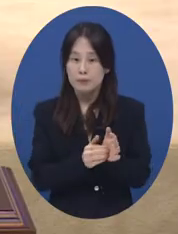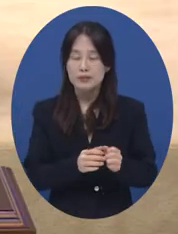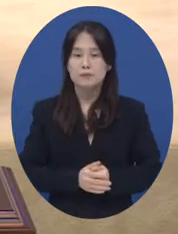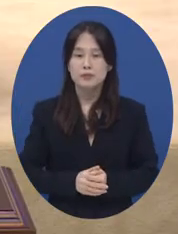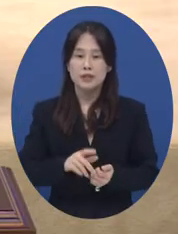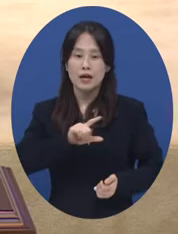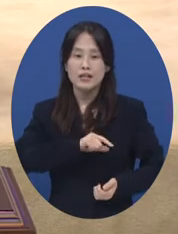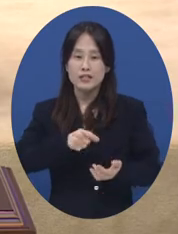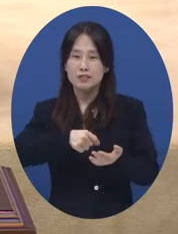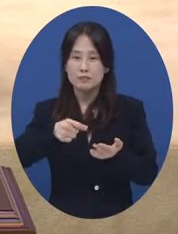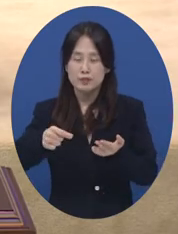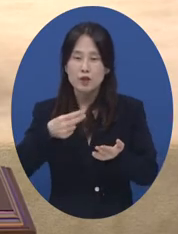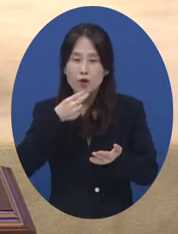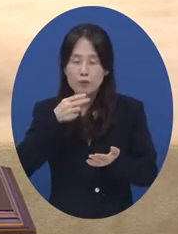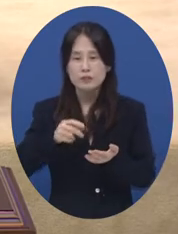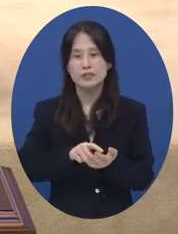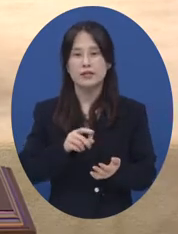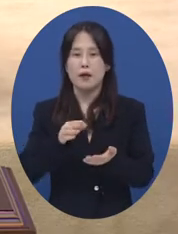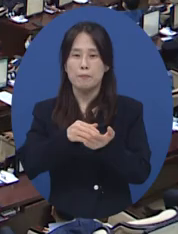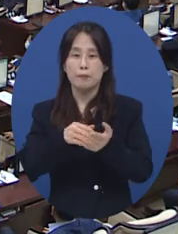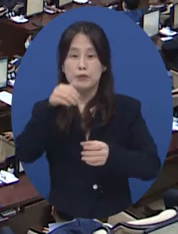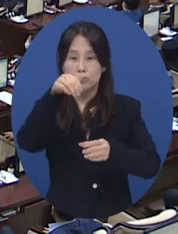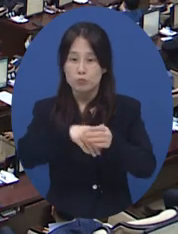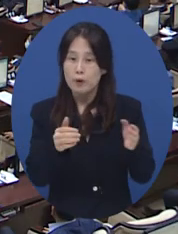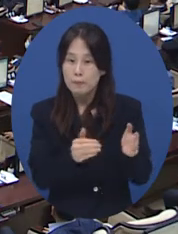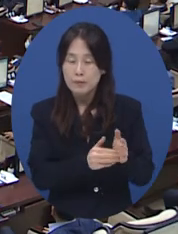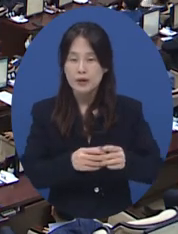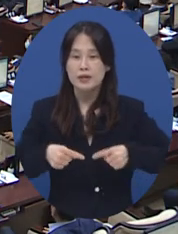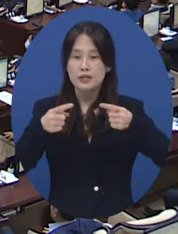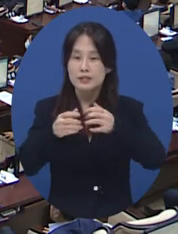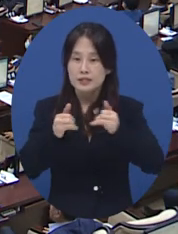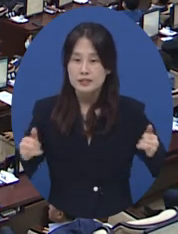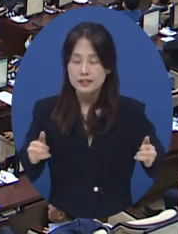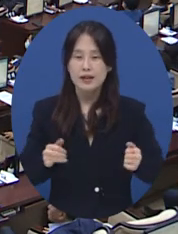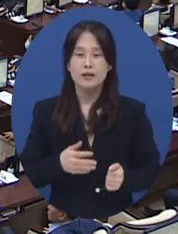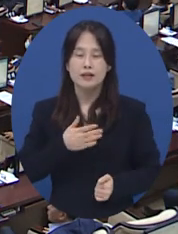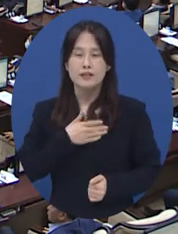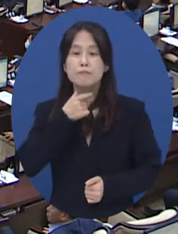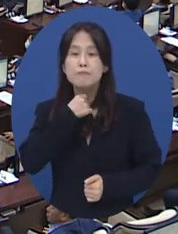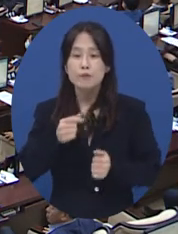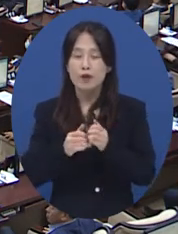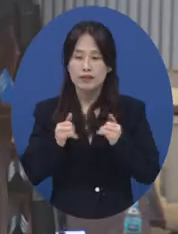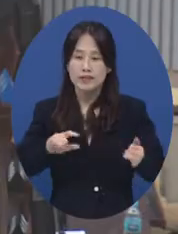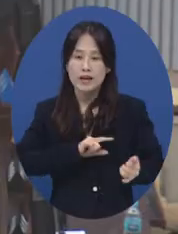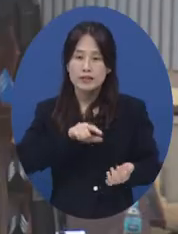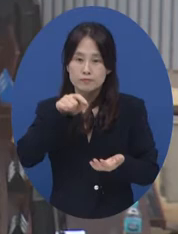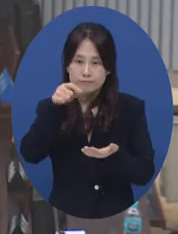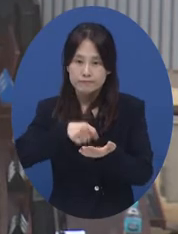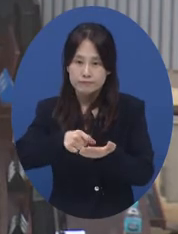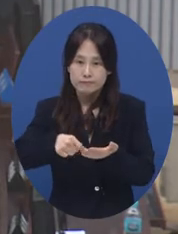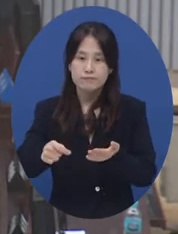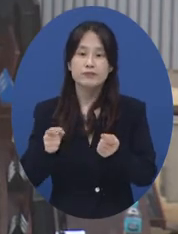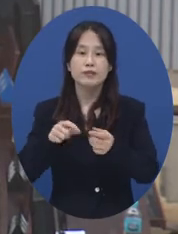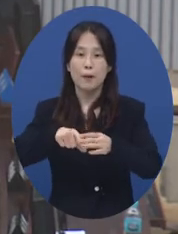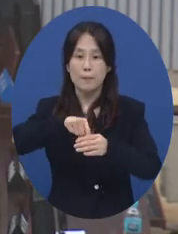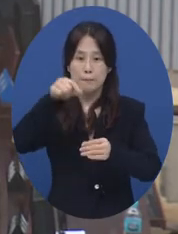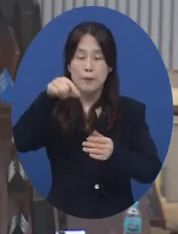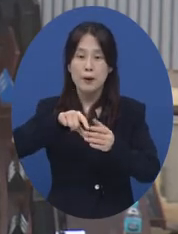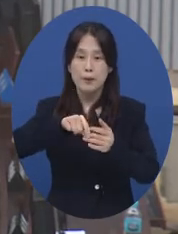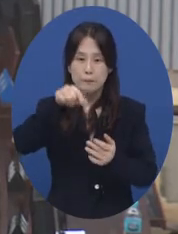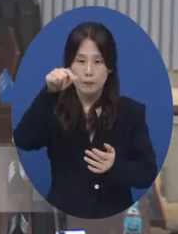무기명 퀼트 케 방식으로 진행된 좋게 어른 제적 위원의 투표용지에 지지하는 2월에 성명을 직접 취재해 선출하는 방식으로 이루어